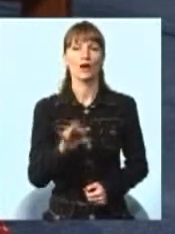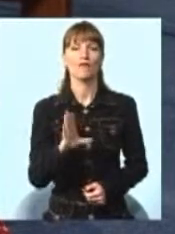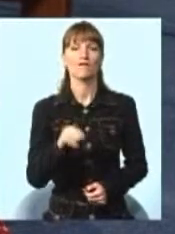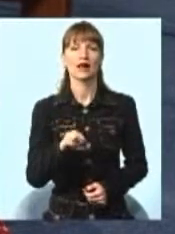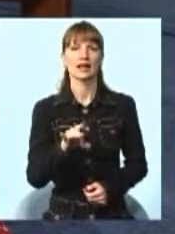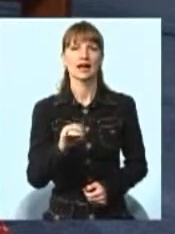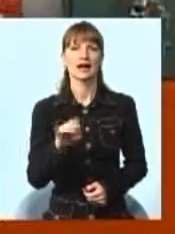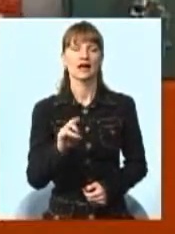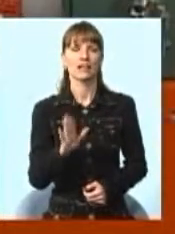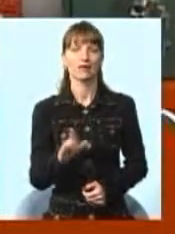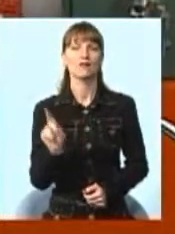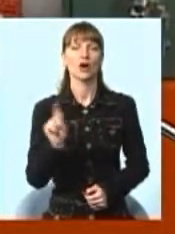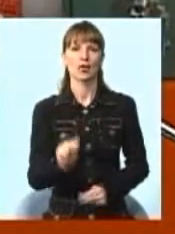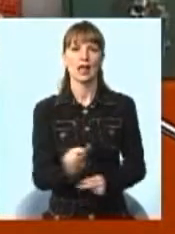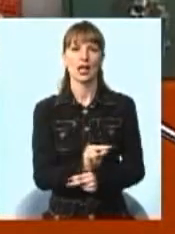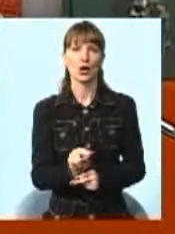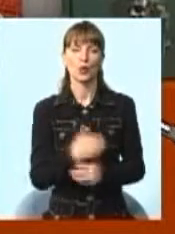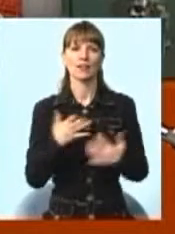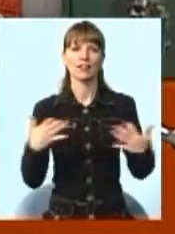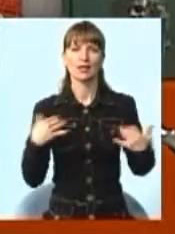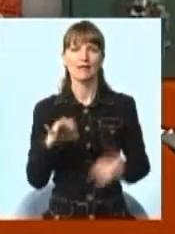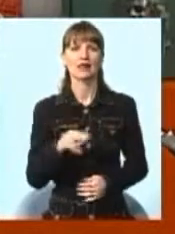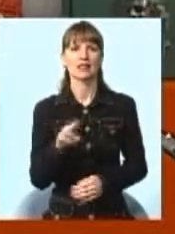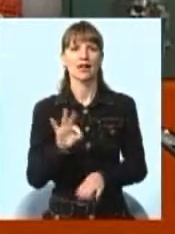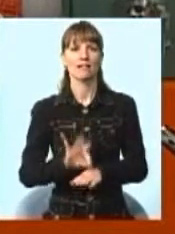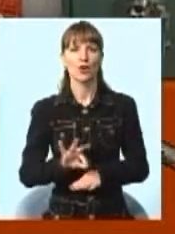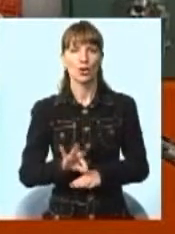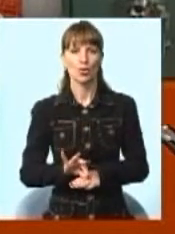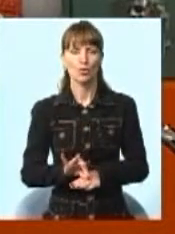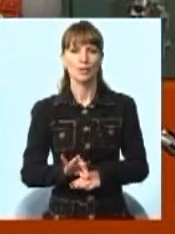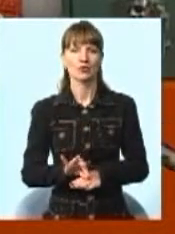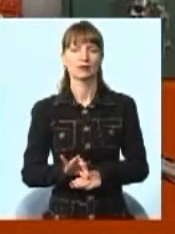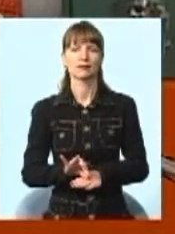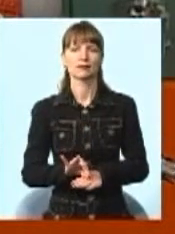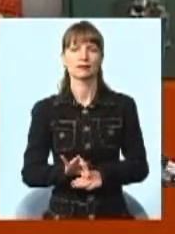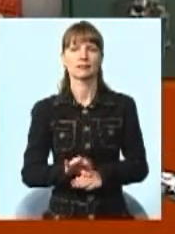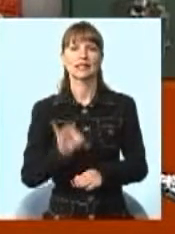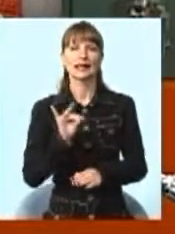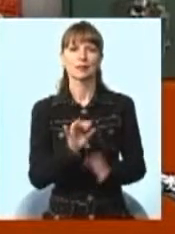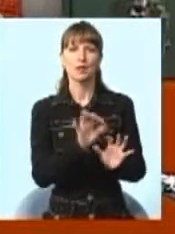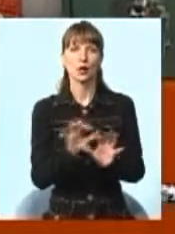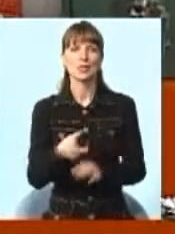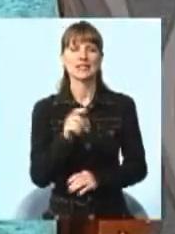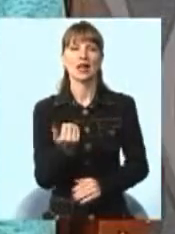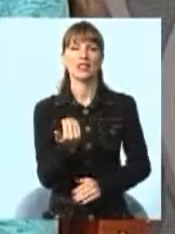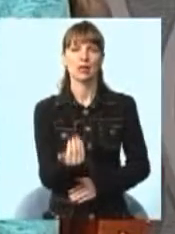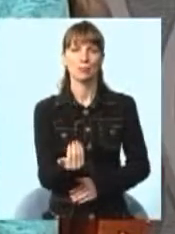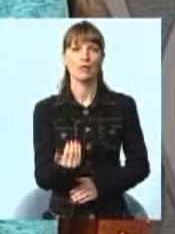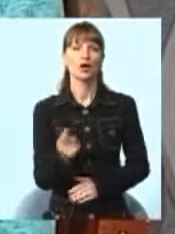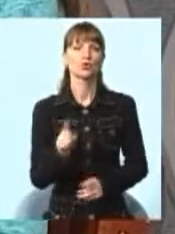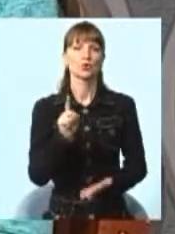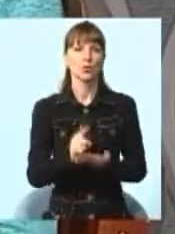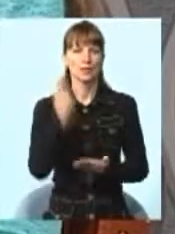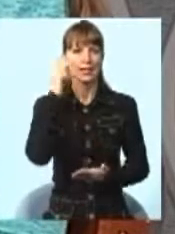ветеринарів? Вони лікують тварин від хвороб та піклуються за ними. А що мусить